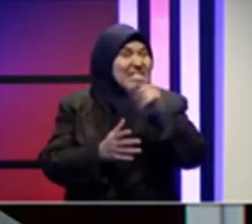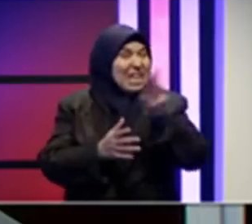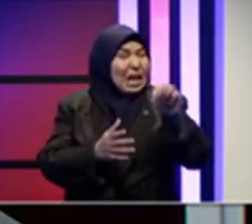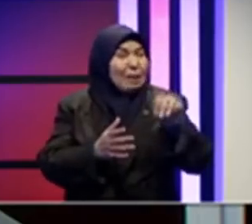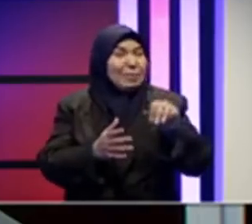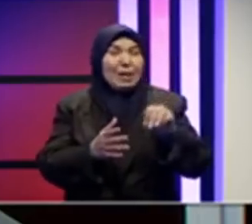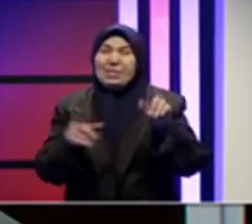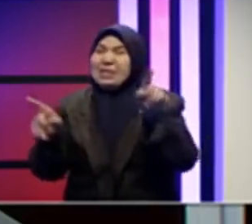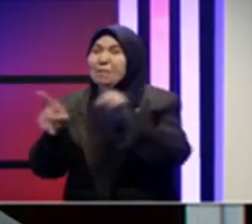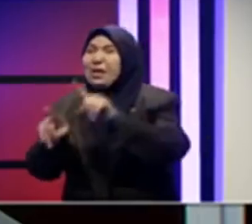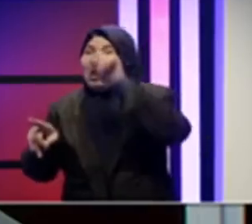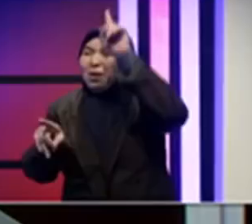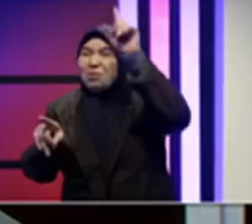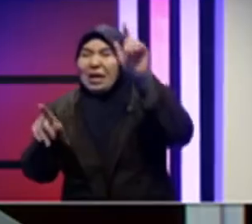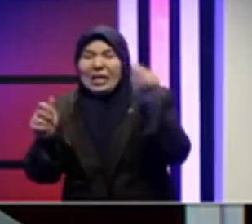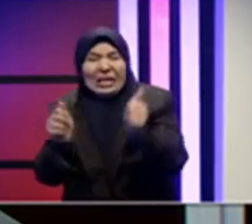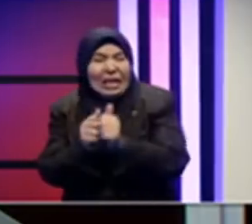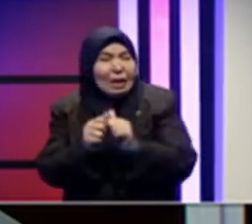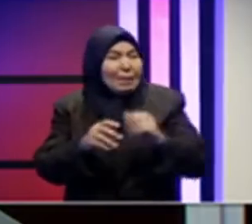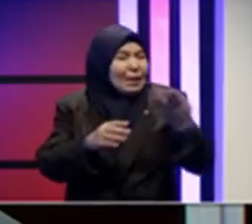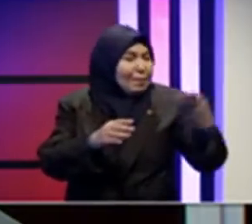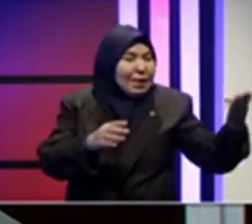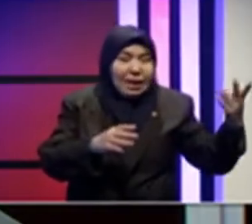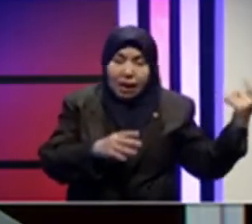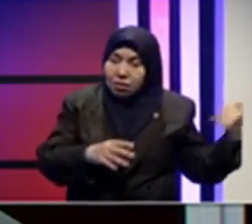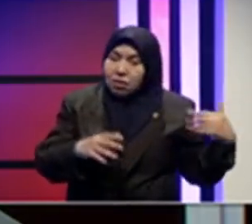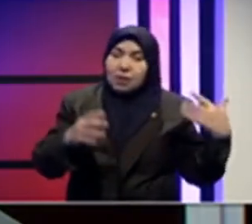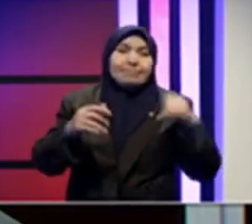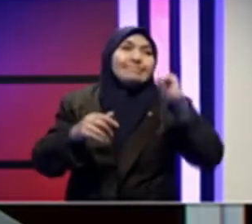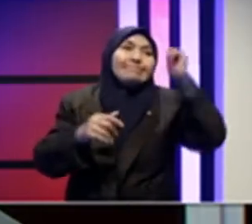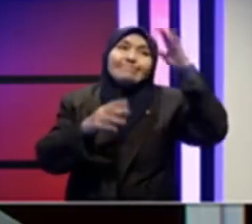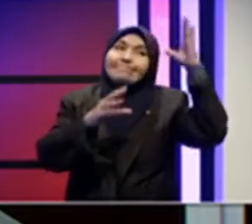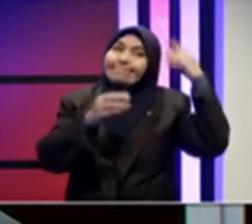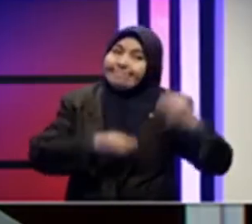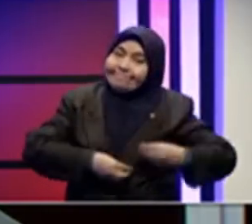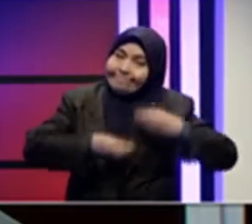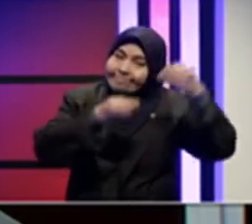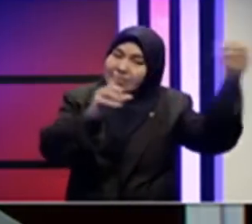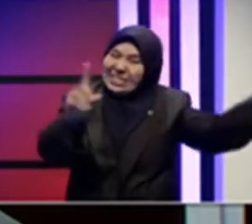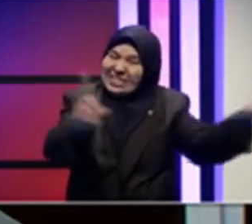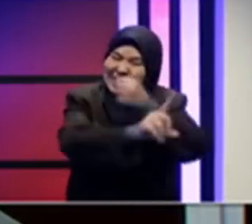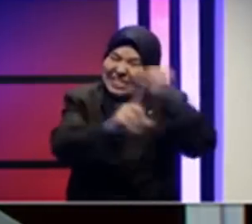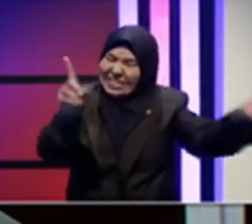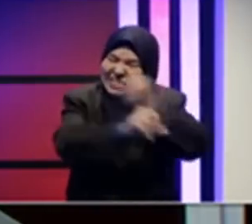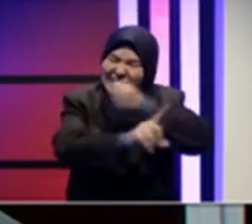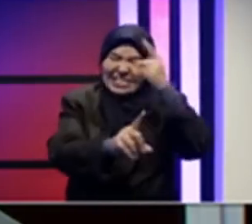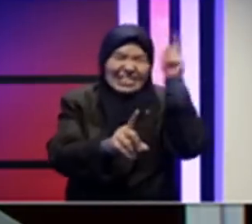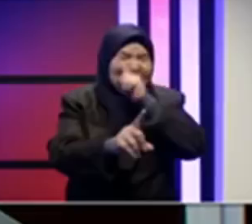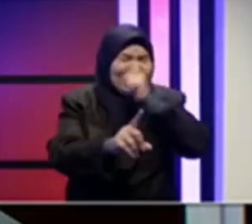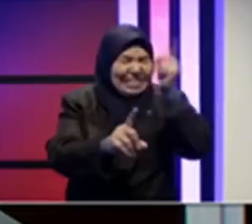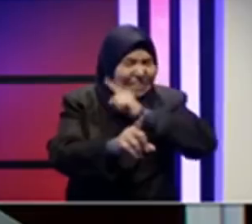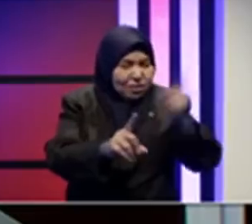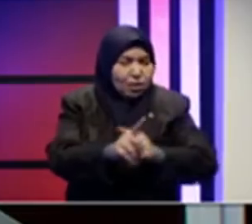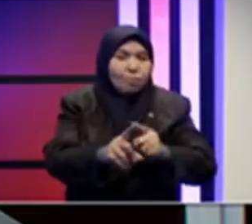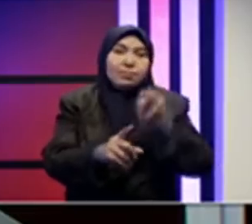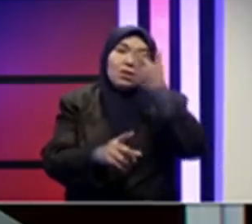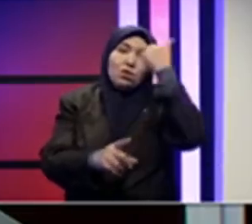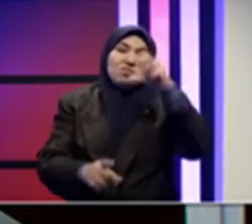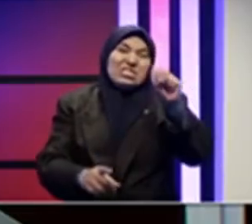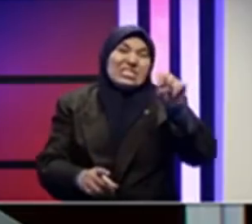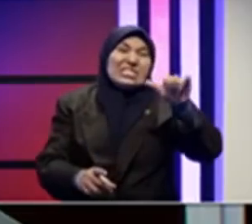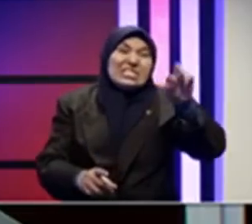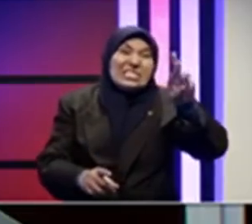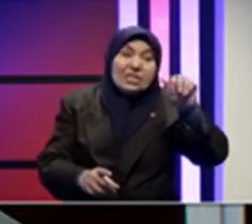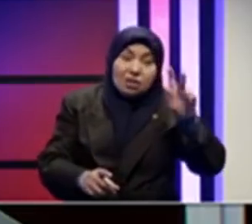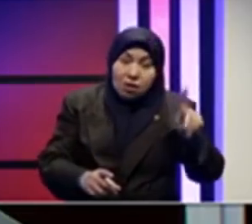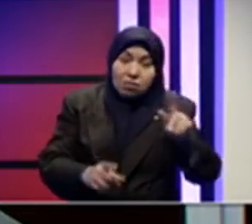Allah, mereka akan mendapat azab yang amat dahsyat, yang amat sengsara kerana syiriknya itu. Dan syirik itu satu pada